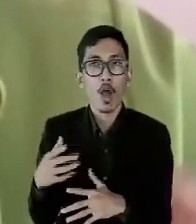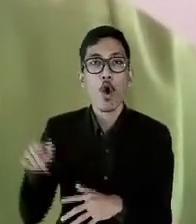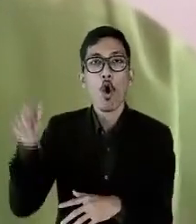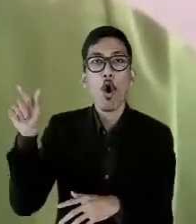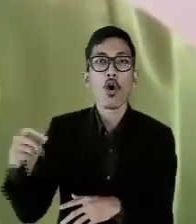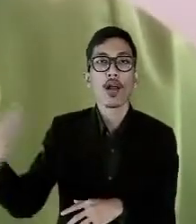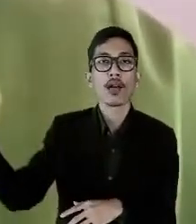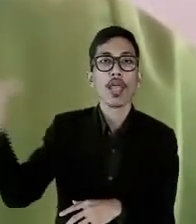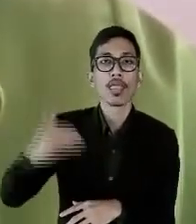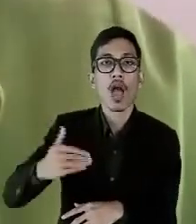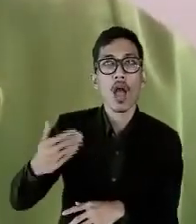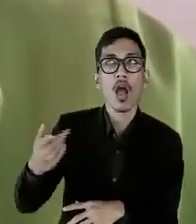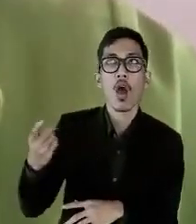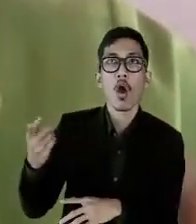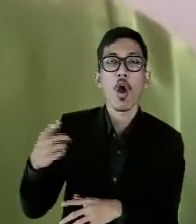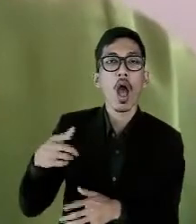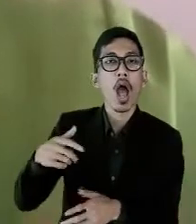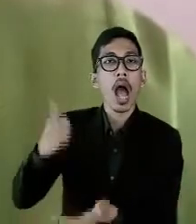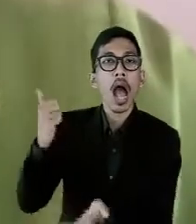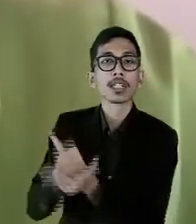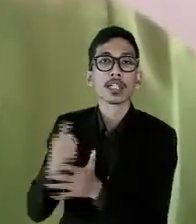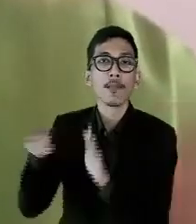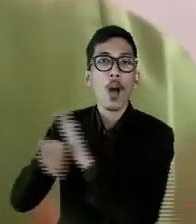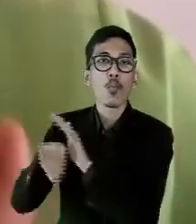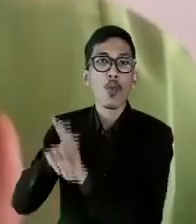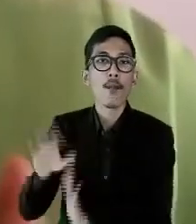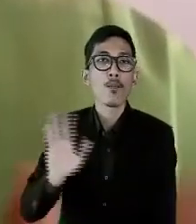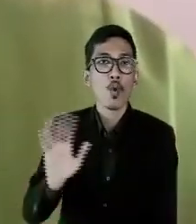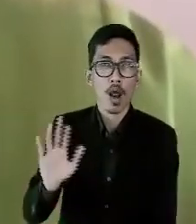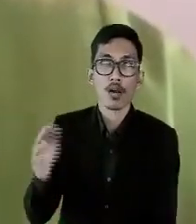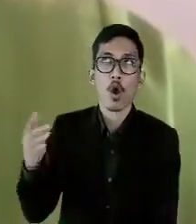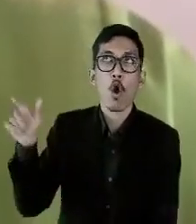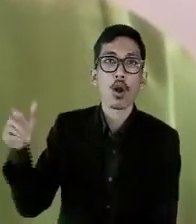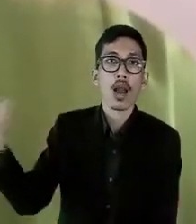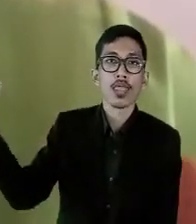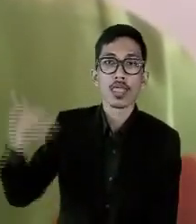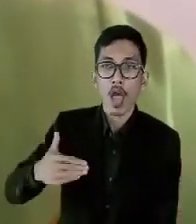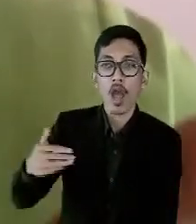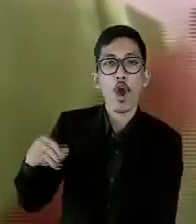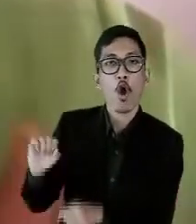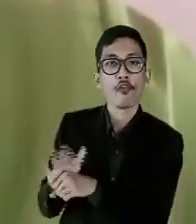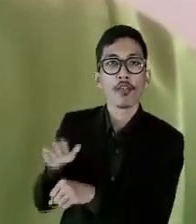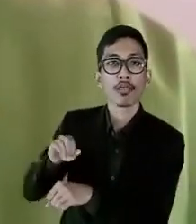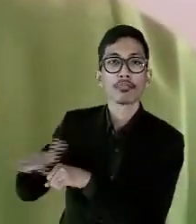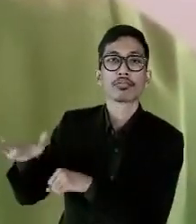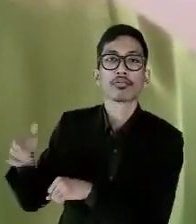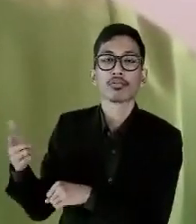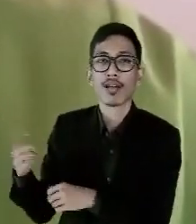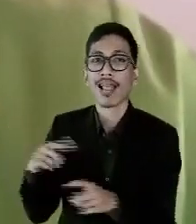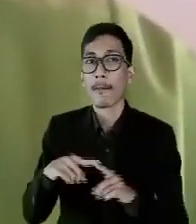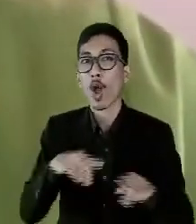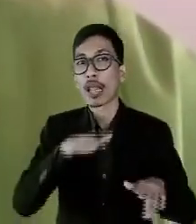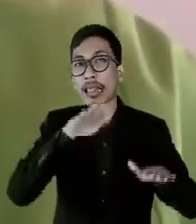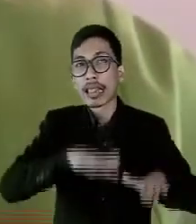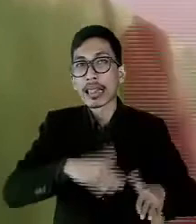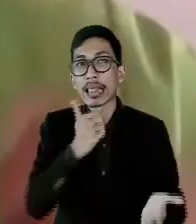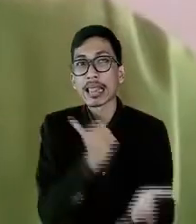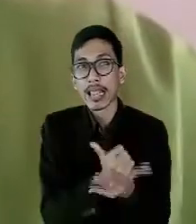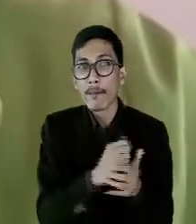dengan melalui LMA, Lembaga Masyarakat Adat Papua yang kita beri, kita percaya itu